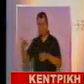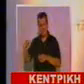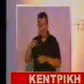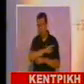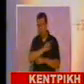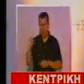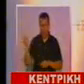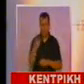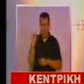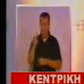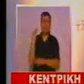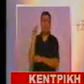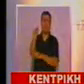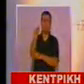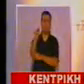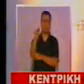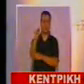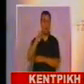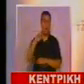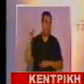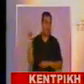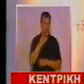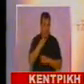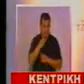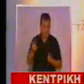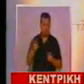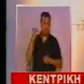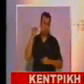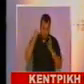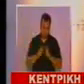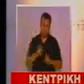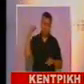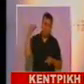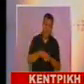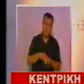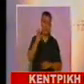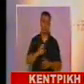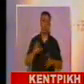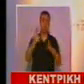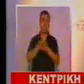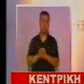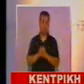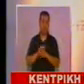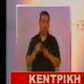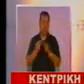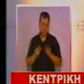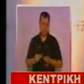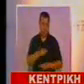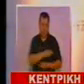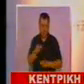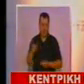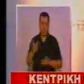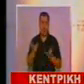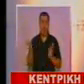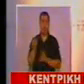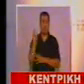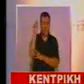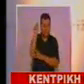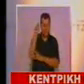Ευρωπαϊκή Ένωση, αφού λένε ότι πάσης θυσίας στην Ευρωπαϊκή Ένωση και επομένως η κύρια κατεύθυνσή τους είναι να τηρήσουν τις δεσμεύσεις